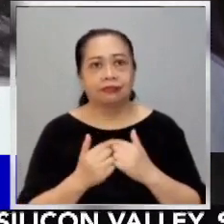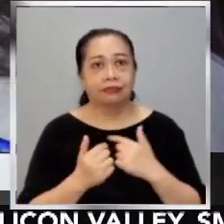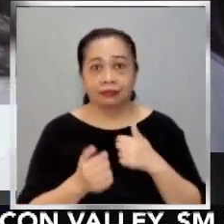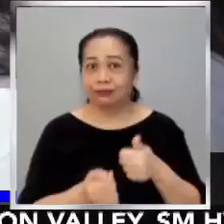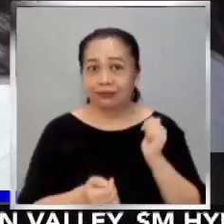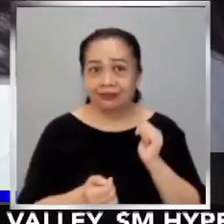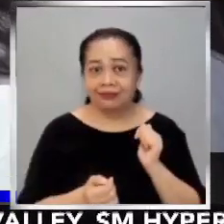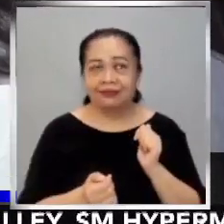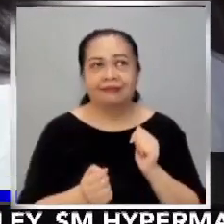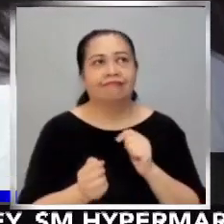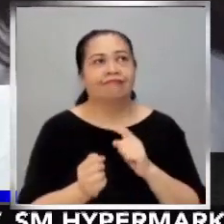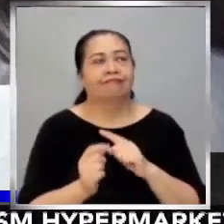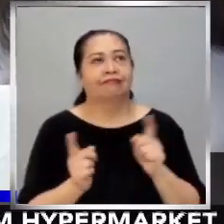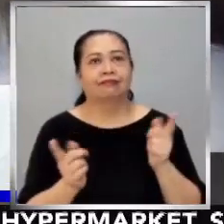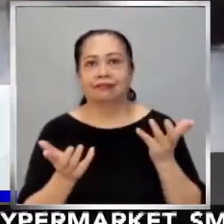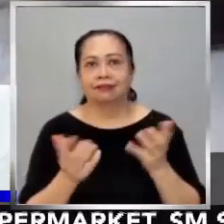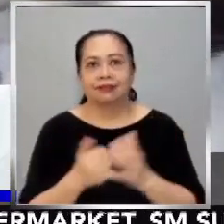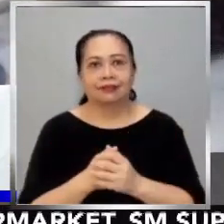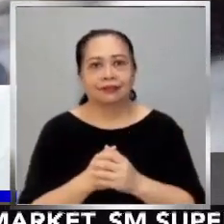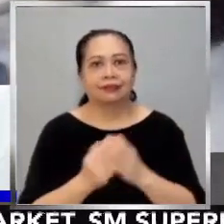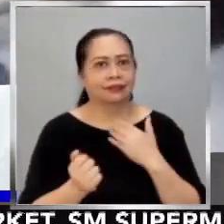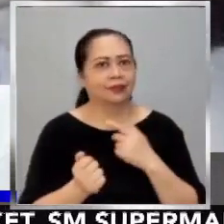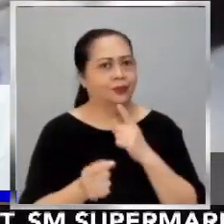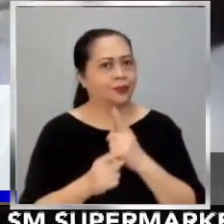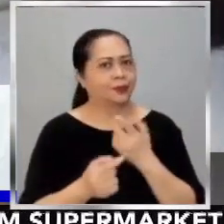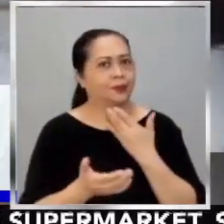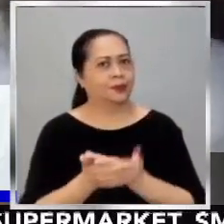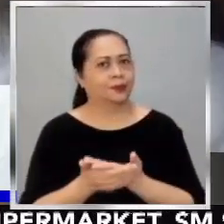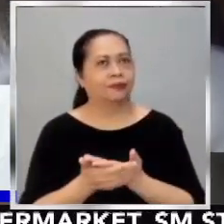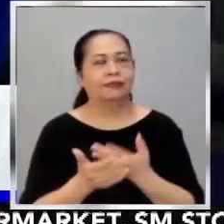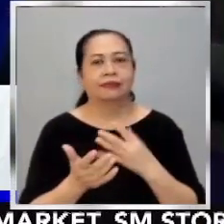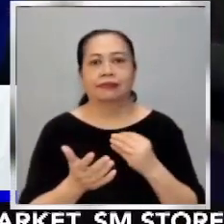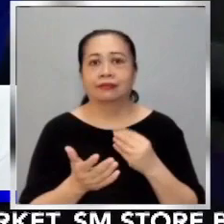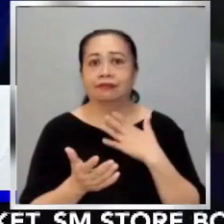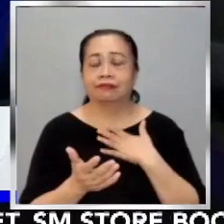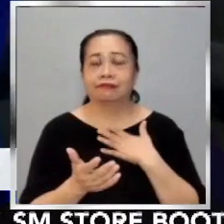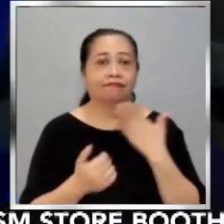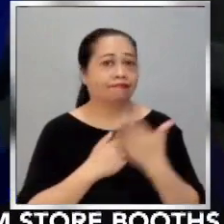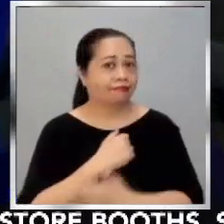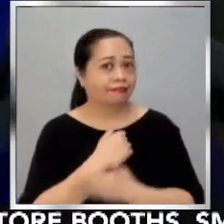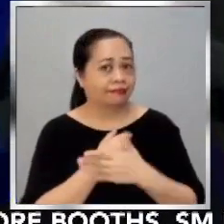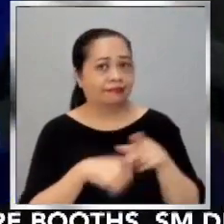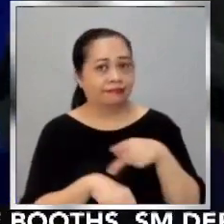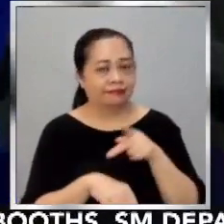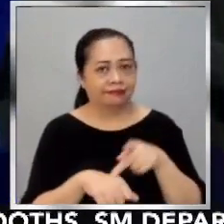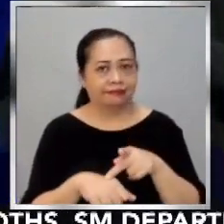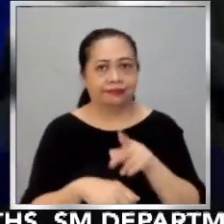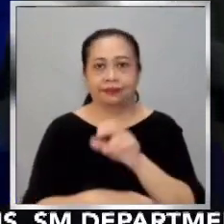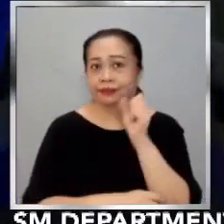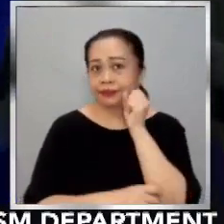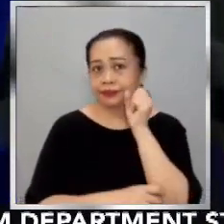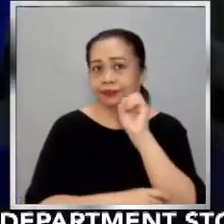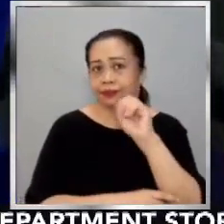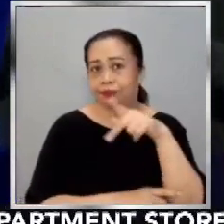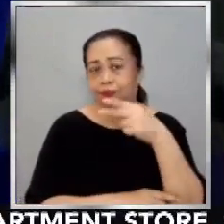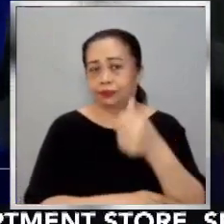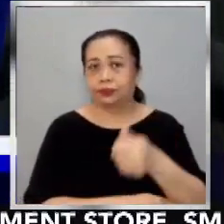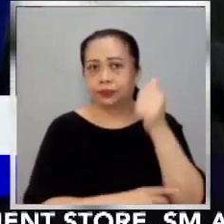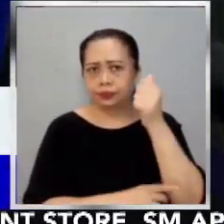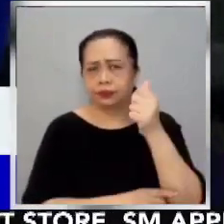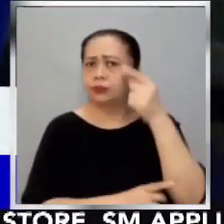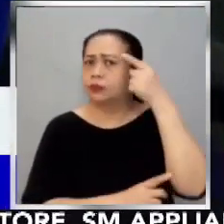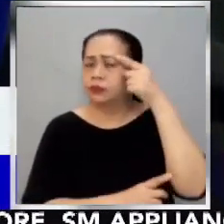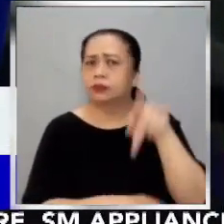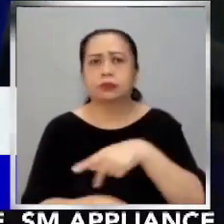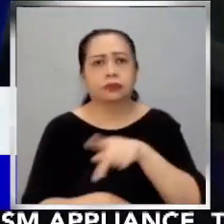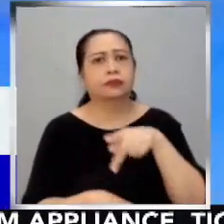but I know it was really good and for my country. Sofia's win was for the Philippines,